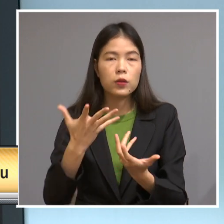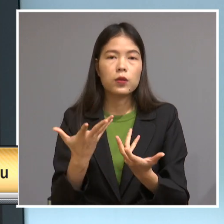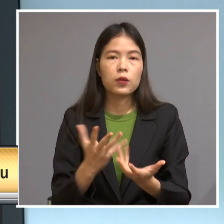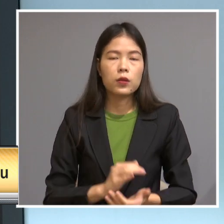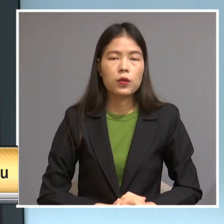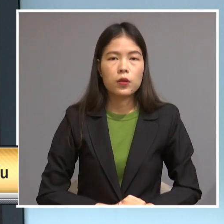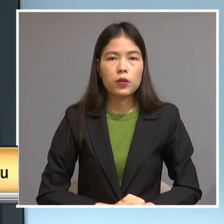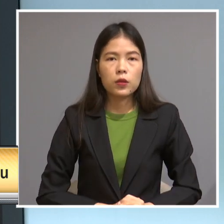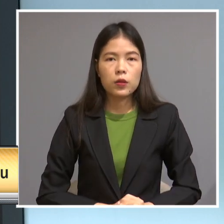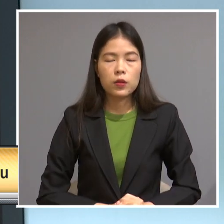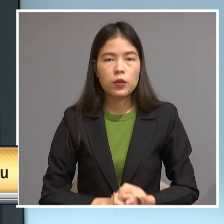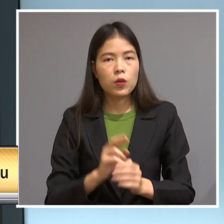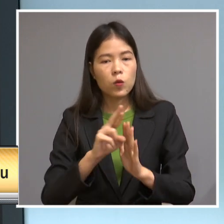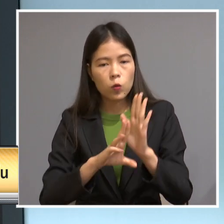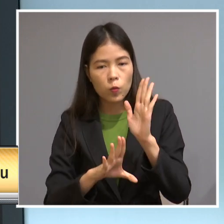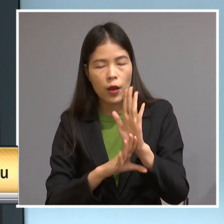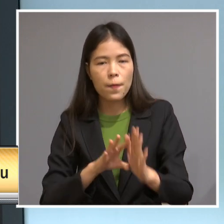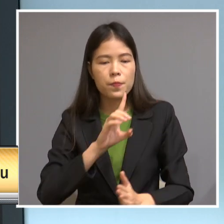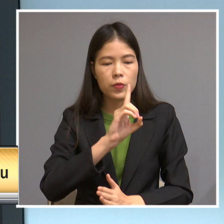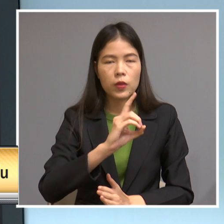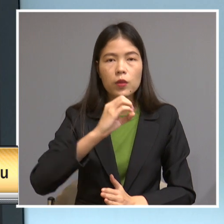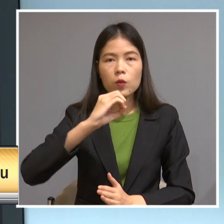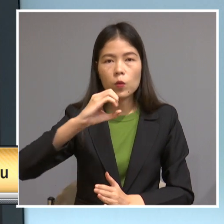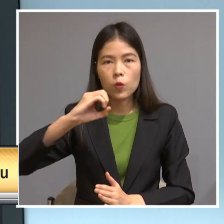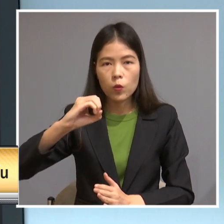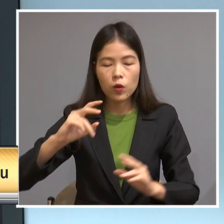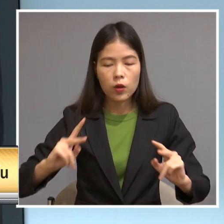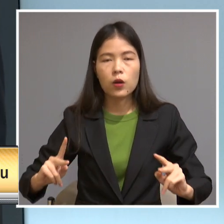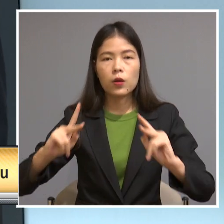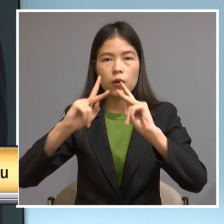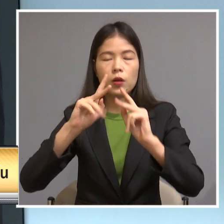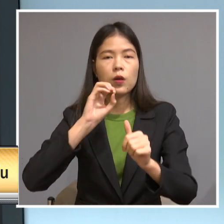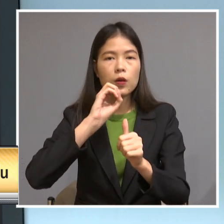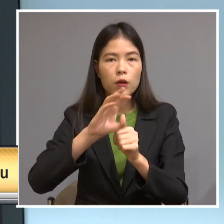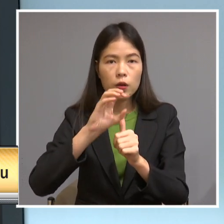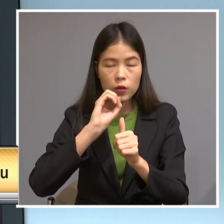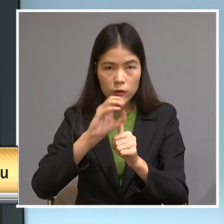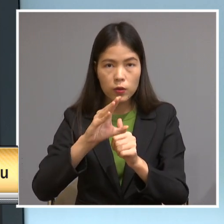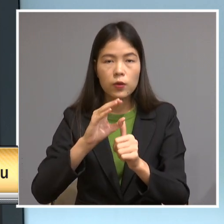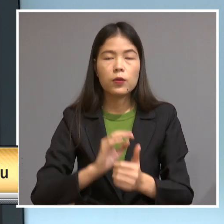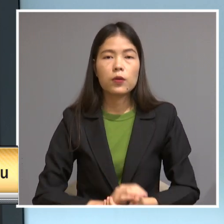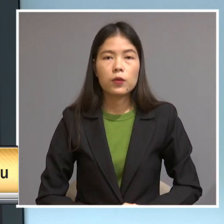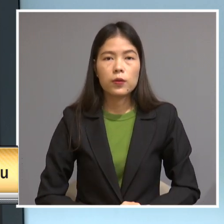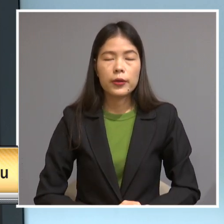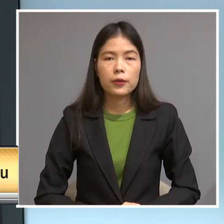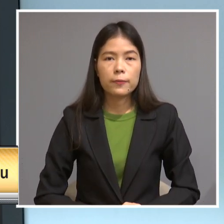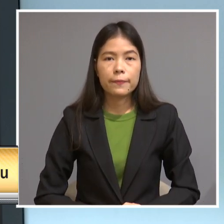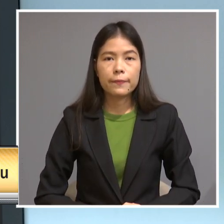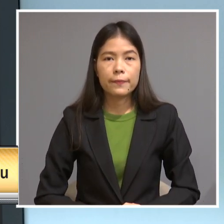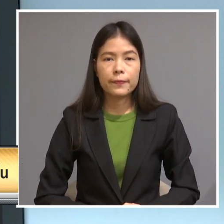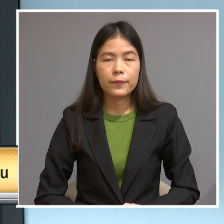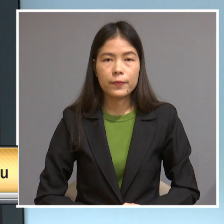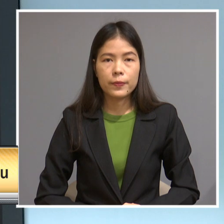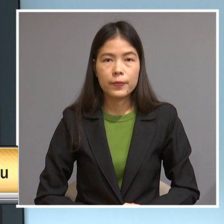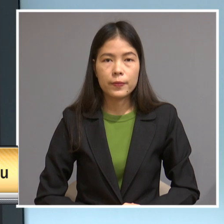แต่ใช้กรแบกลทุน BOOซึงขนาดการเขาก็แนะนำวคนจะทำ BOTพอ Build Oper